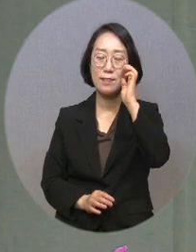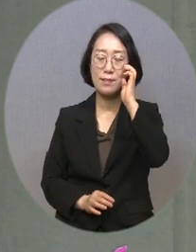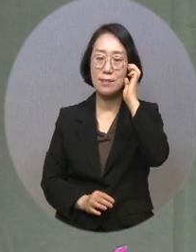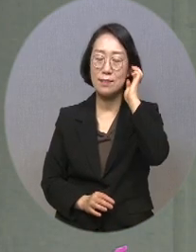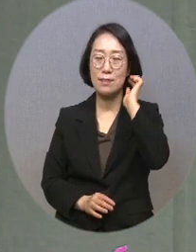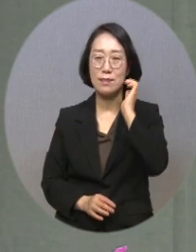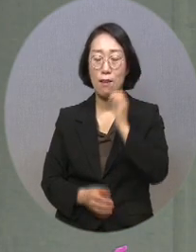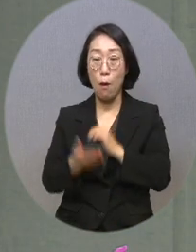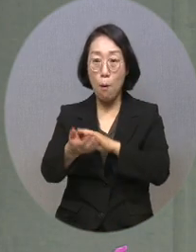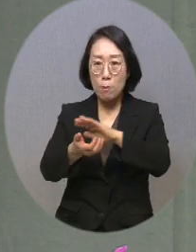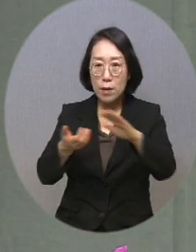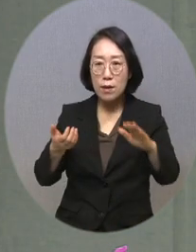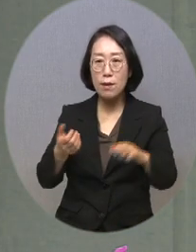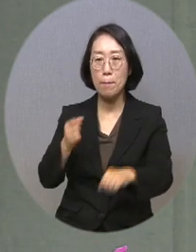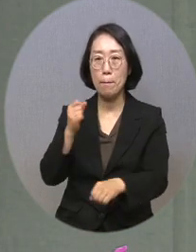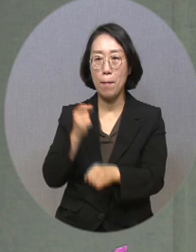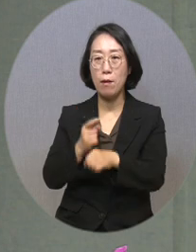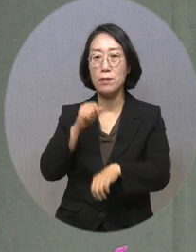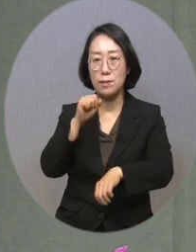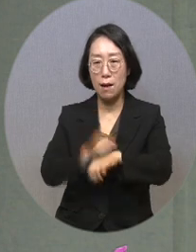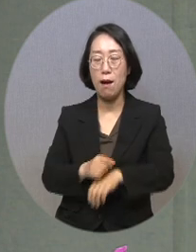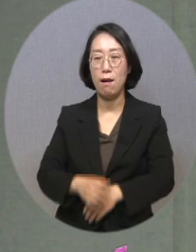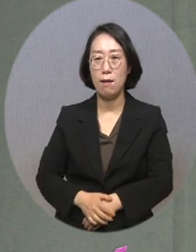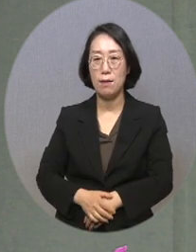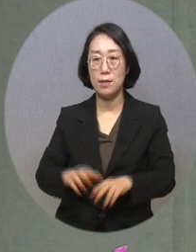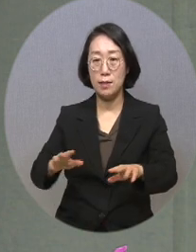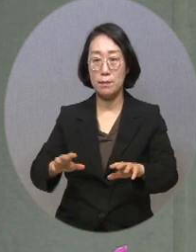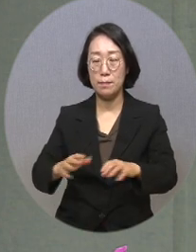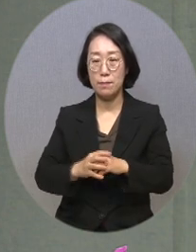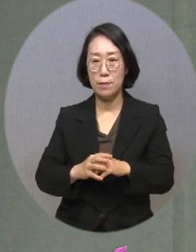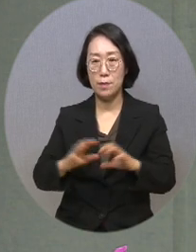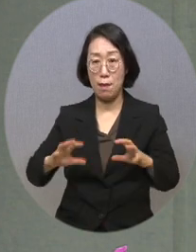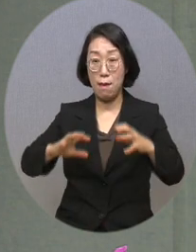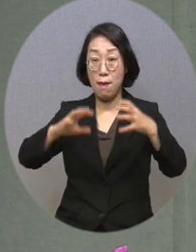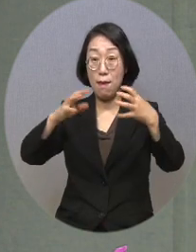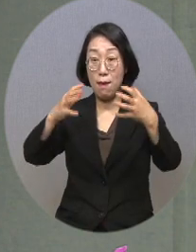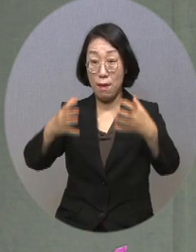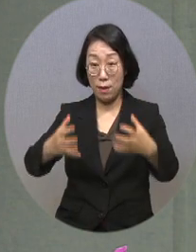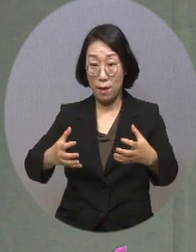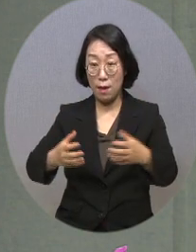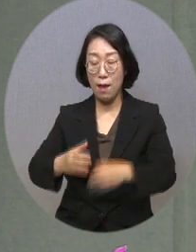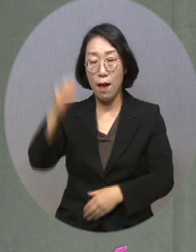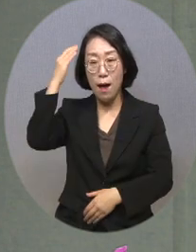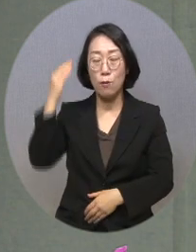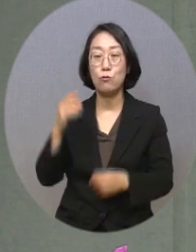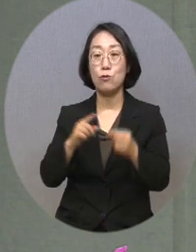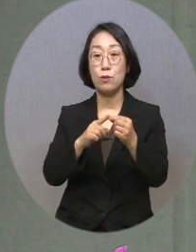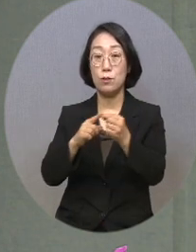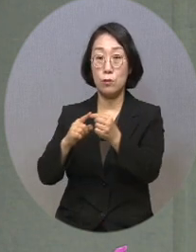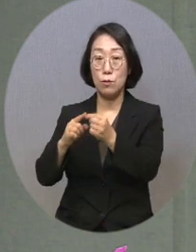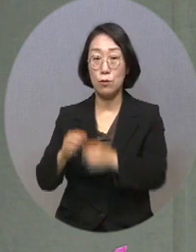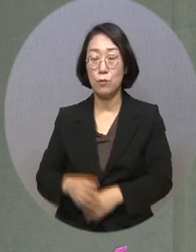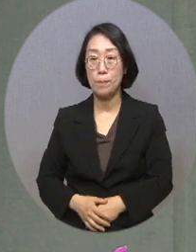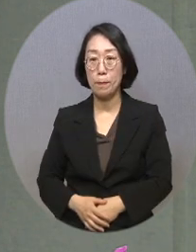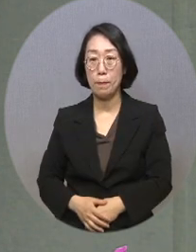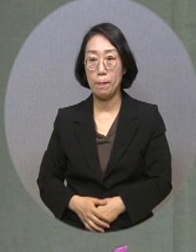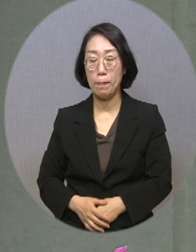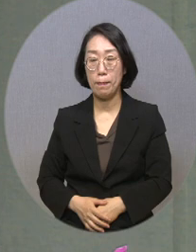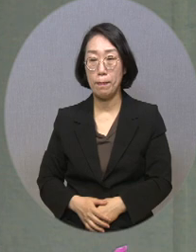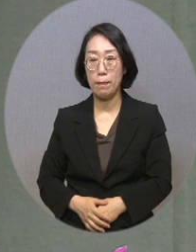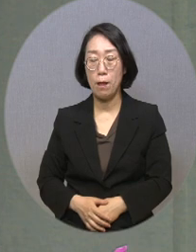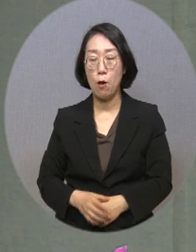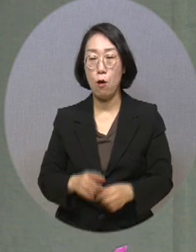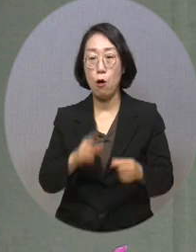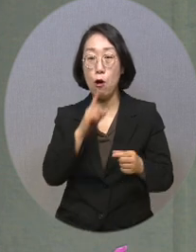지명이 있으셨던 것 같아요. 네. 지금 이제 세계에 네. 예, 한글이 6개 국어 중에 하나로